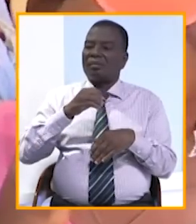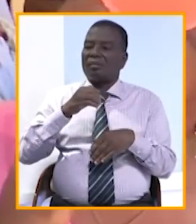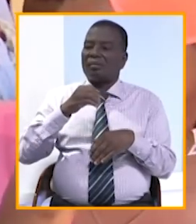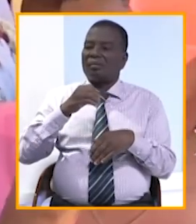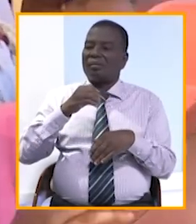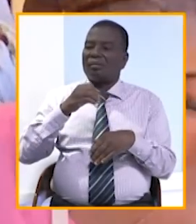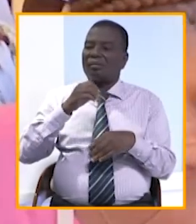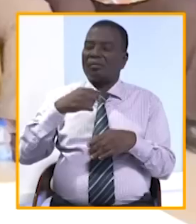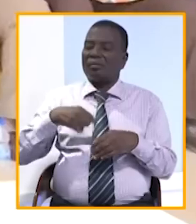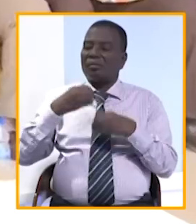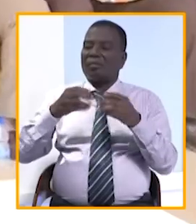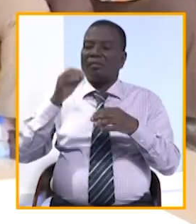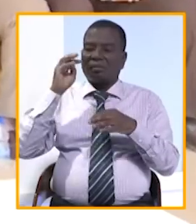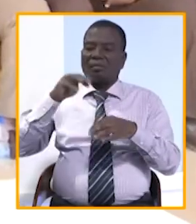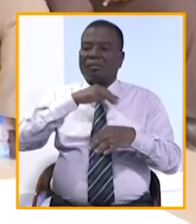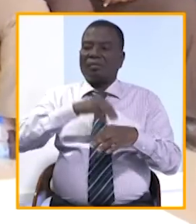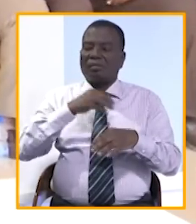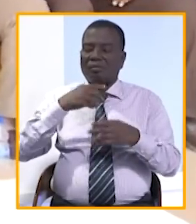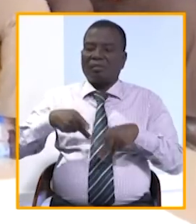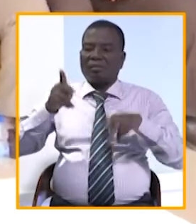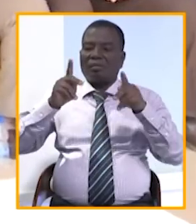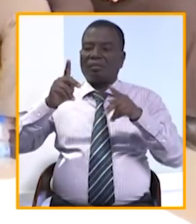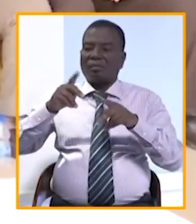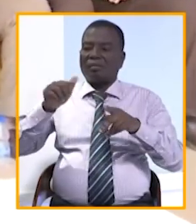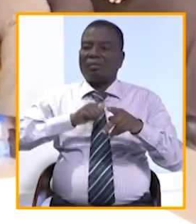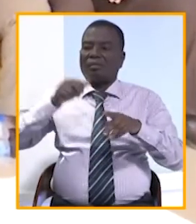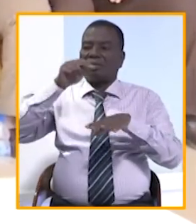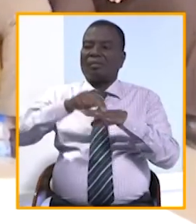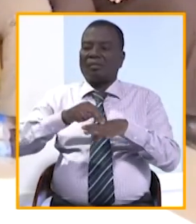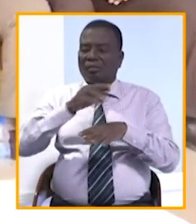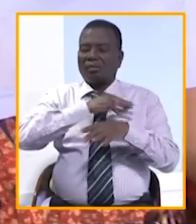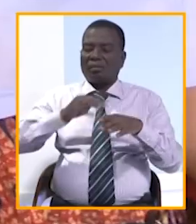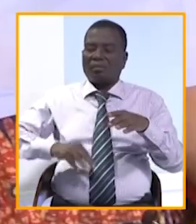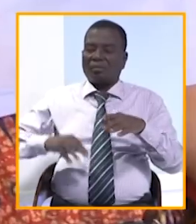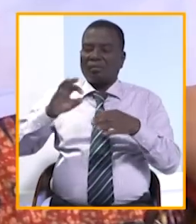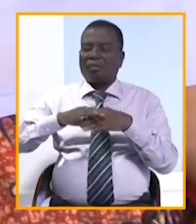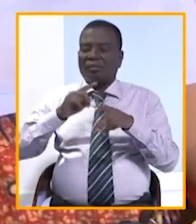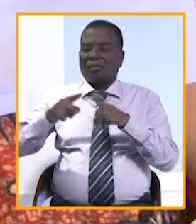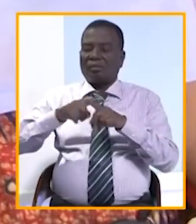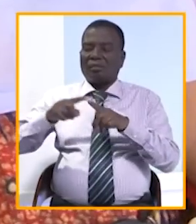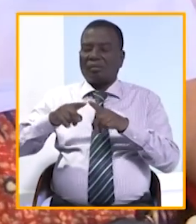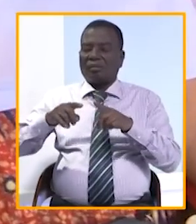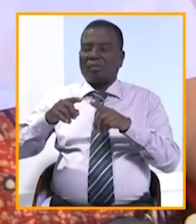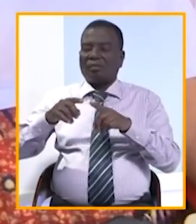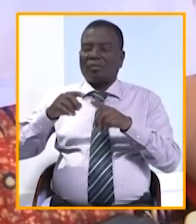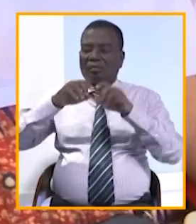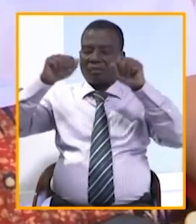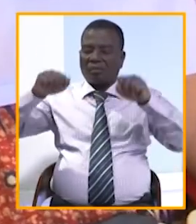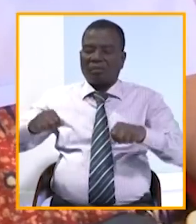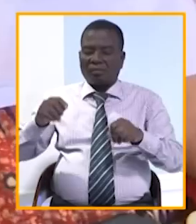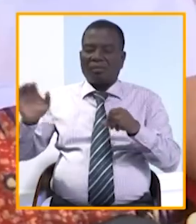FEGAF Bagoué, s'est assignée une mission. Celle de permettre l'autonomisation aux membres de ces différentes structures pour leur